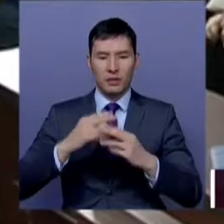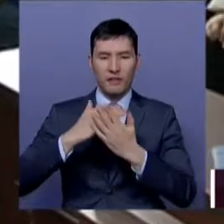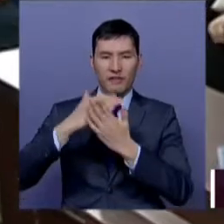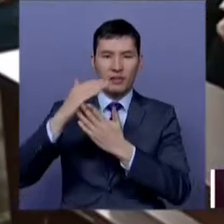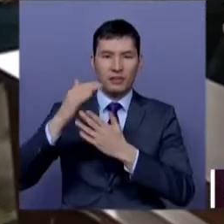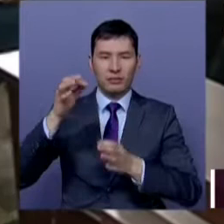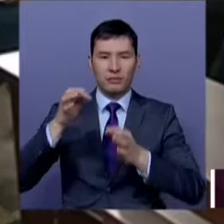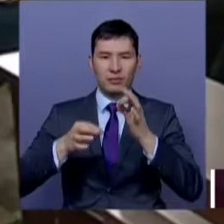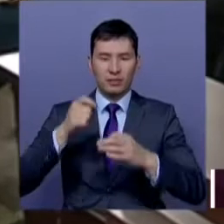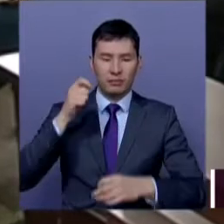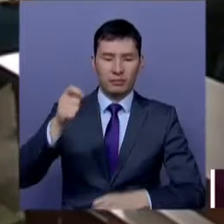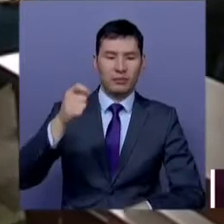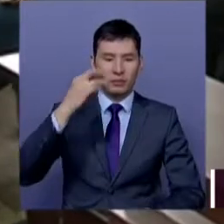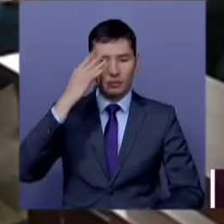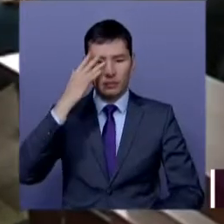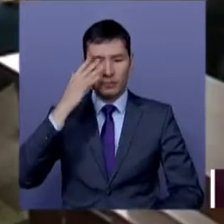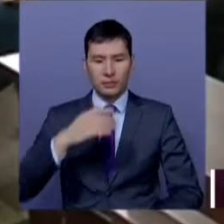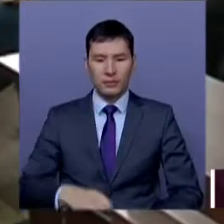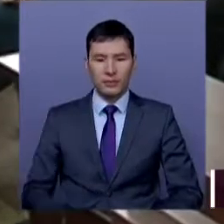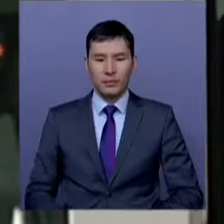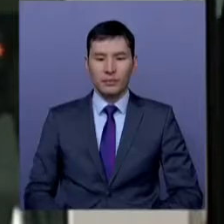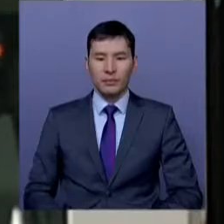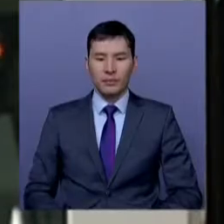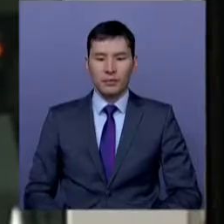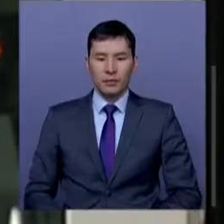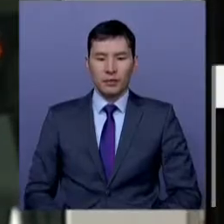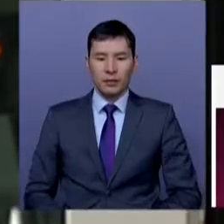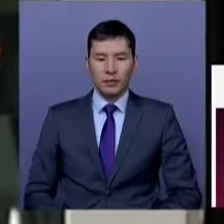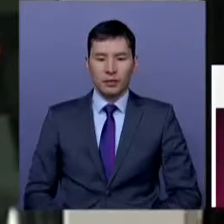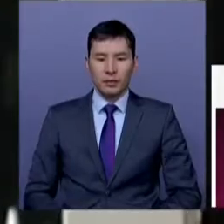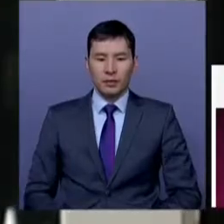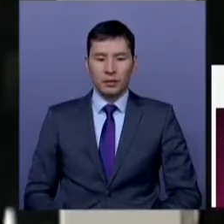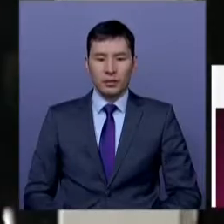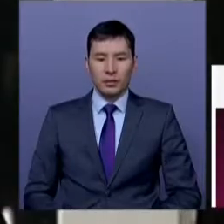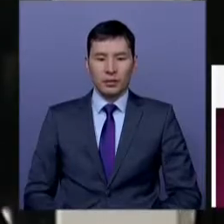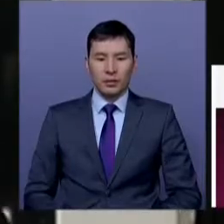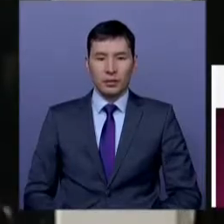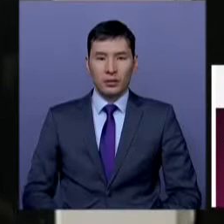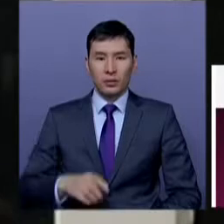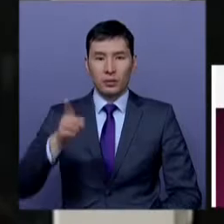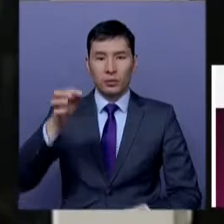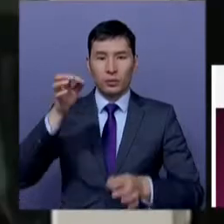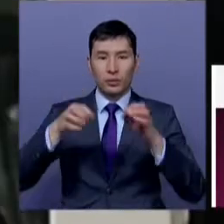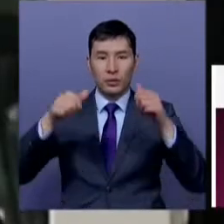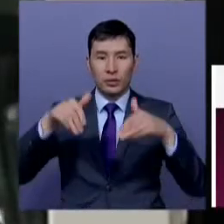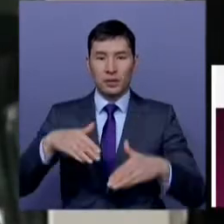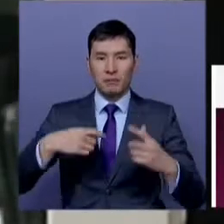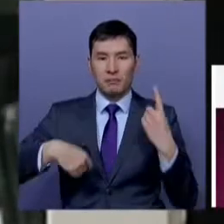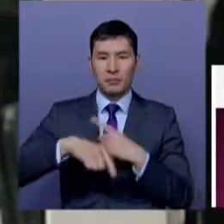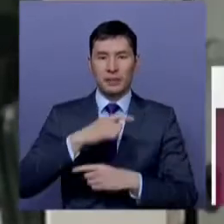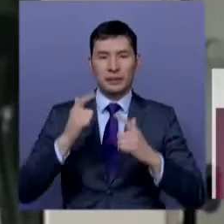инстанцияға апелляциялық шағым түсіруге бекініп отыр. Аталған соттың үкімімен біз келіспейміз. Міндетті